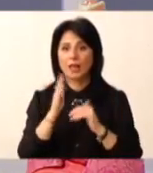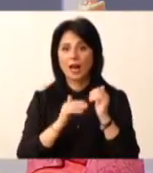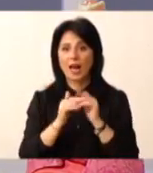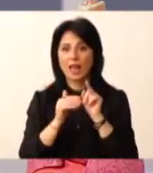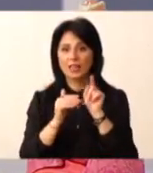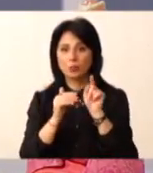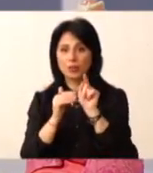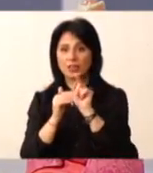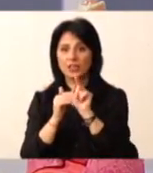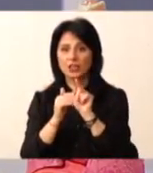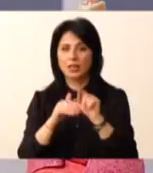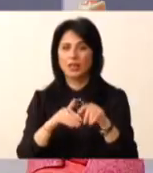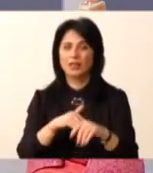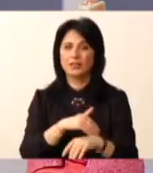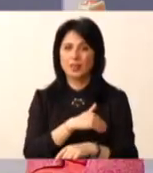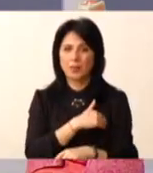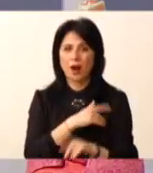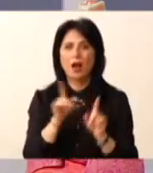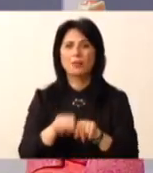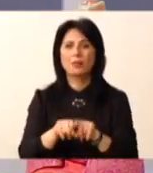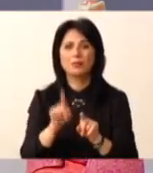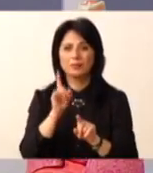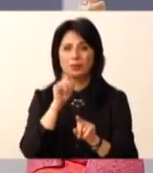კლასიკური ნიშნები, ტემპერატურა,